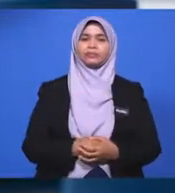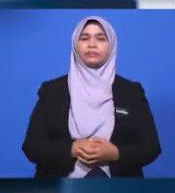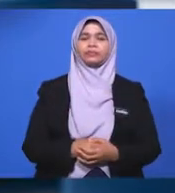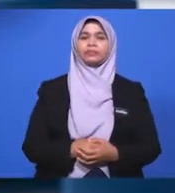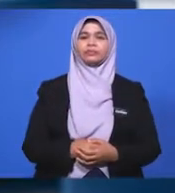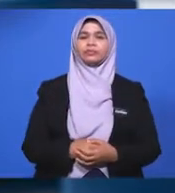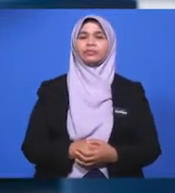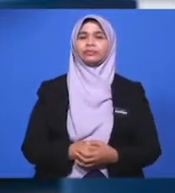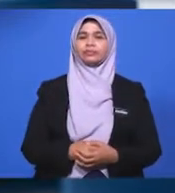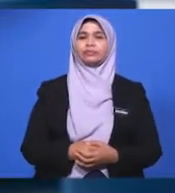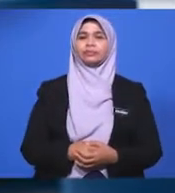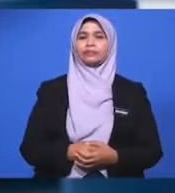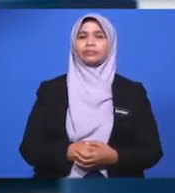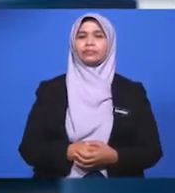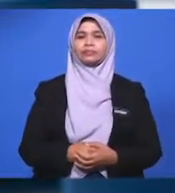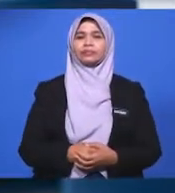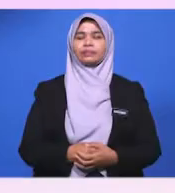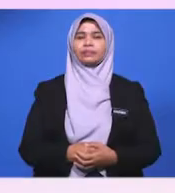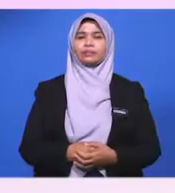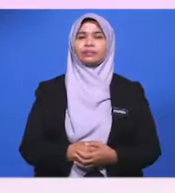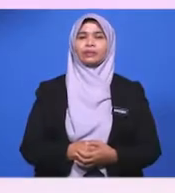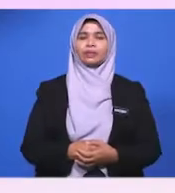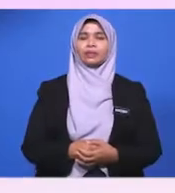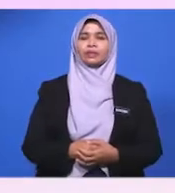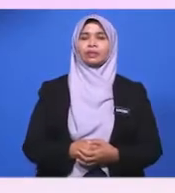tahun 1980-an ya murid-murid.